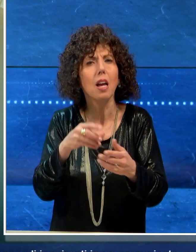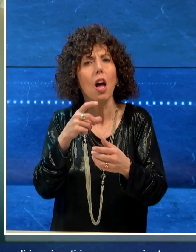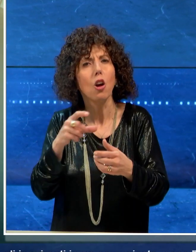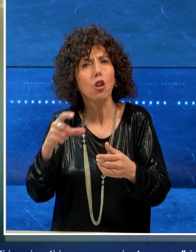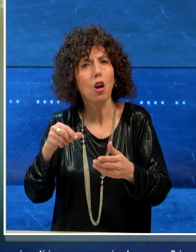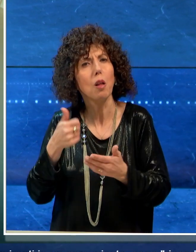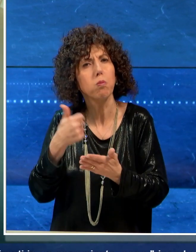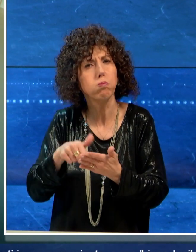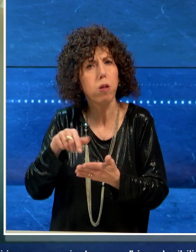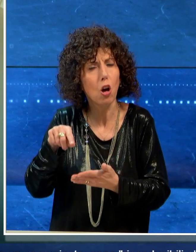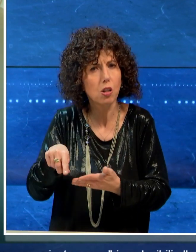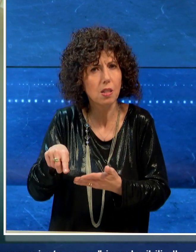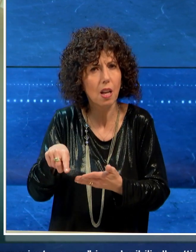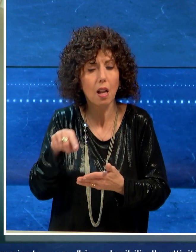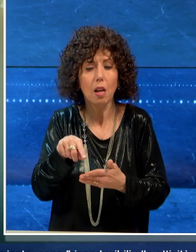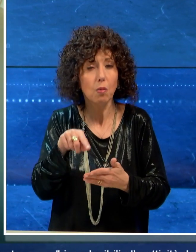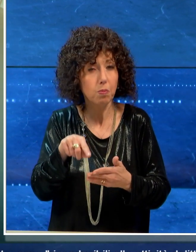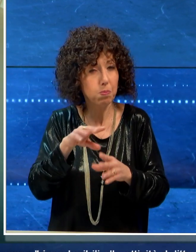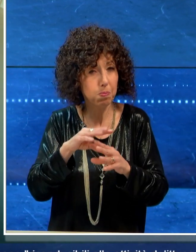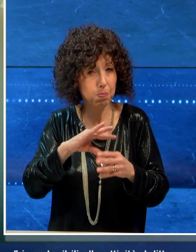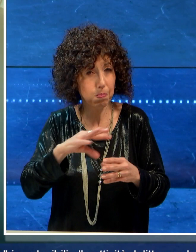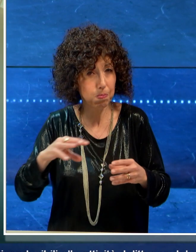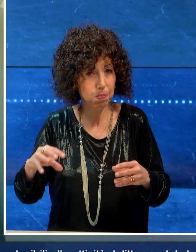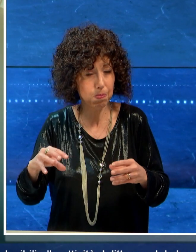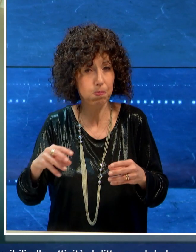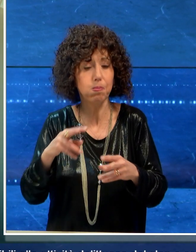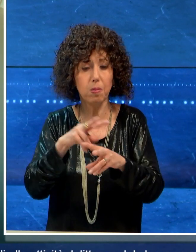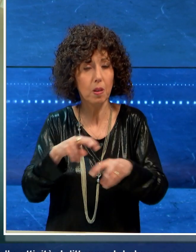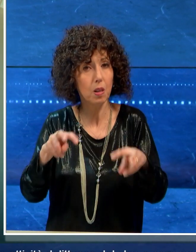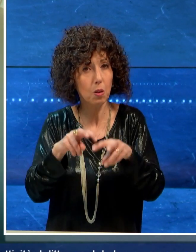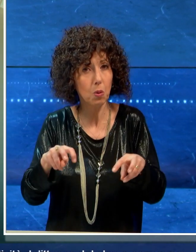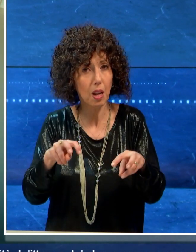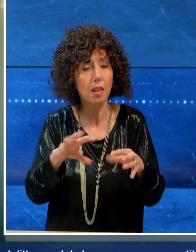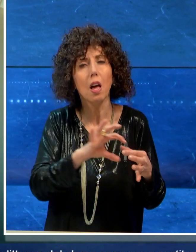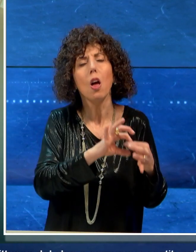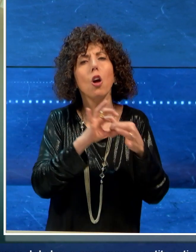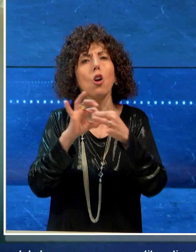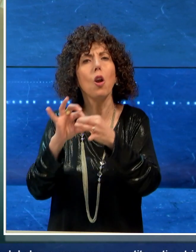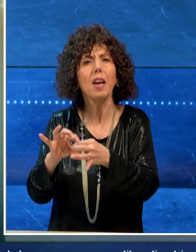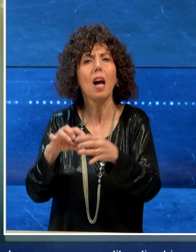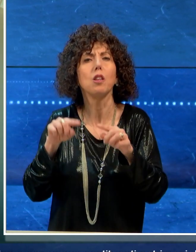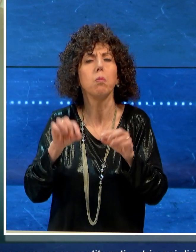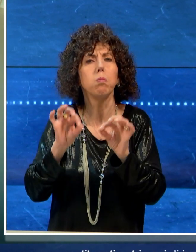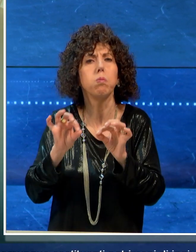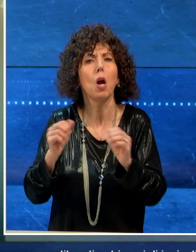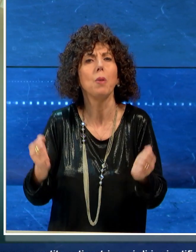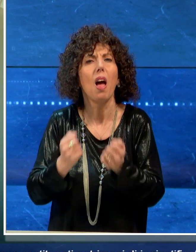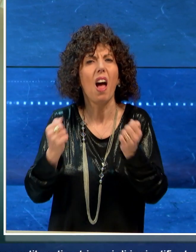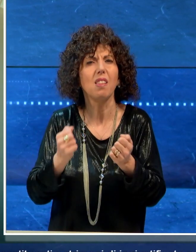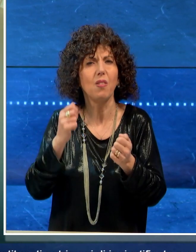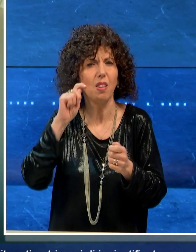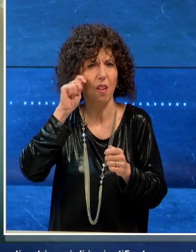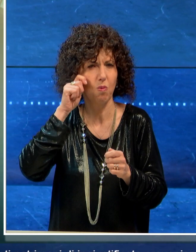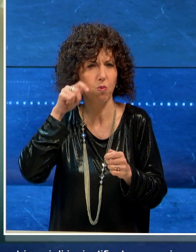postali questi beni sottolineano gli inquirenti sono riconducibili alle attività delittuose